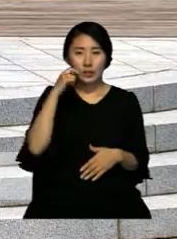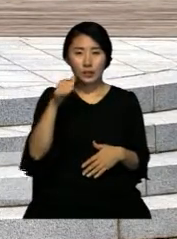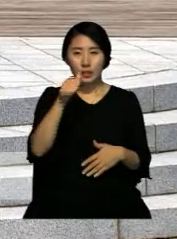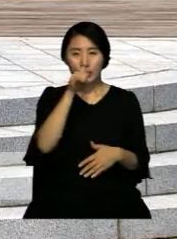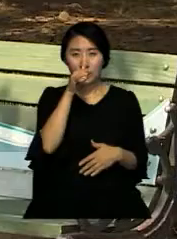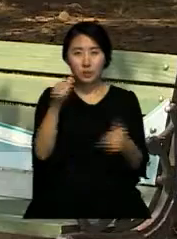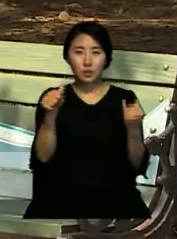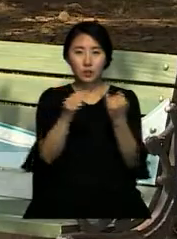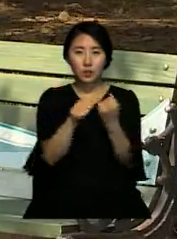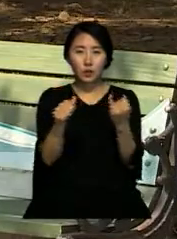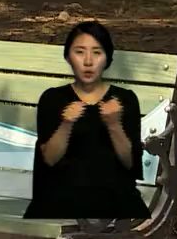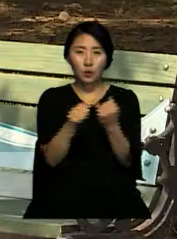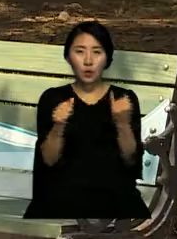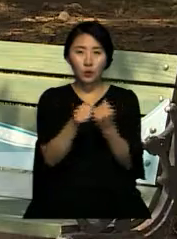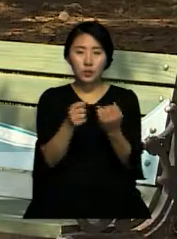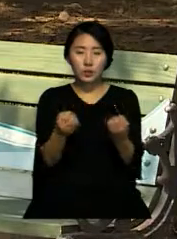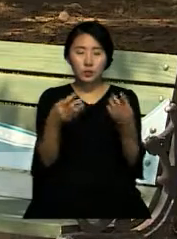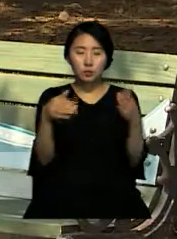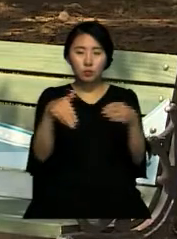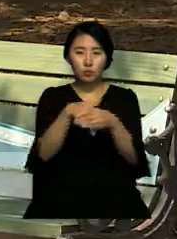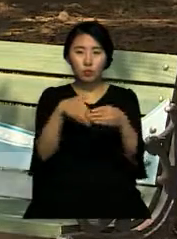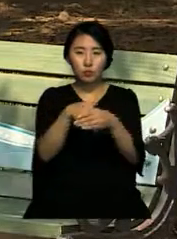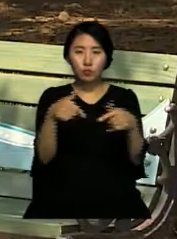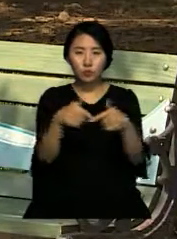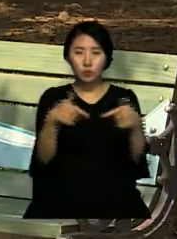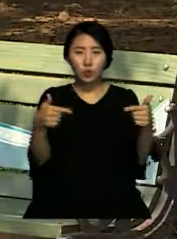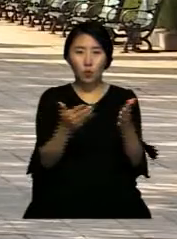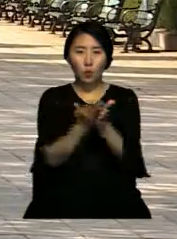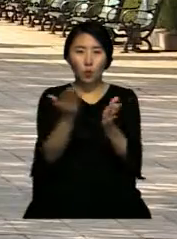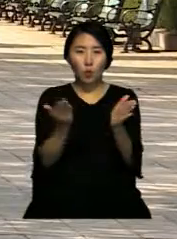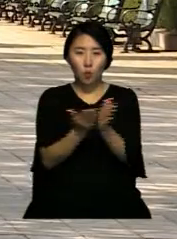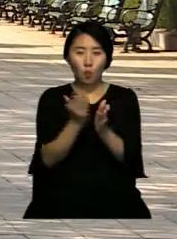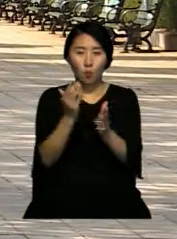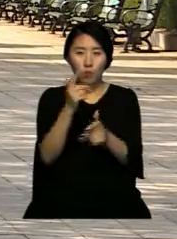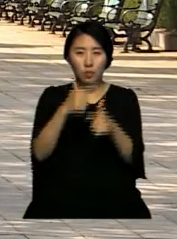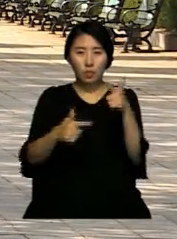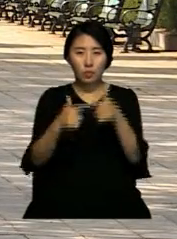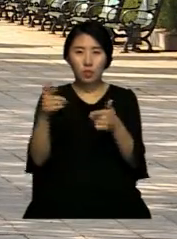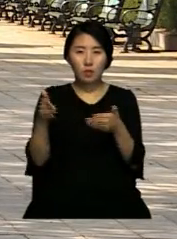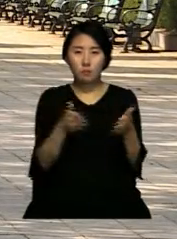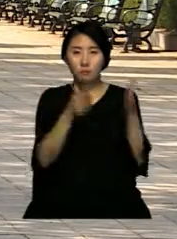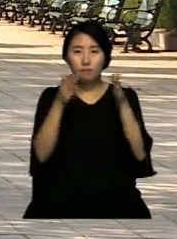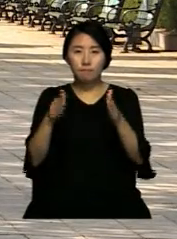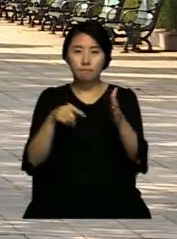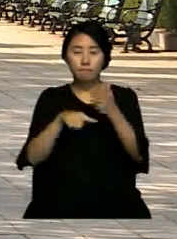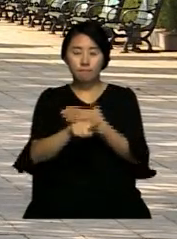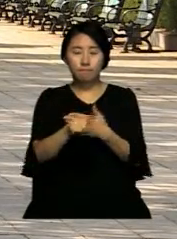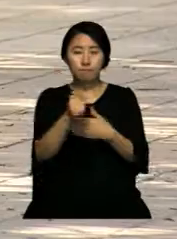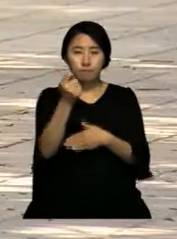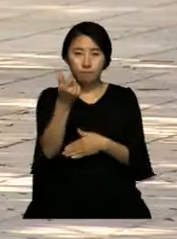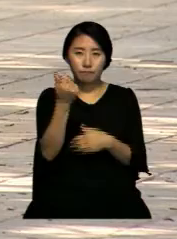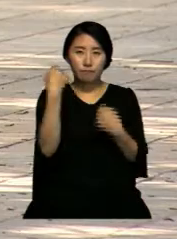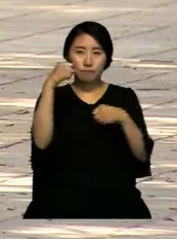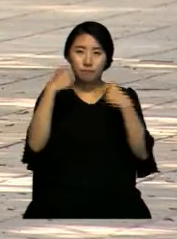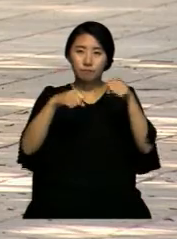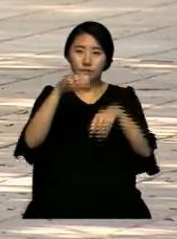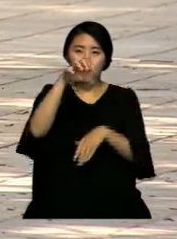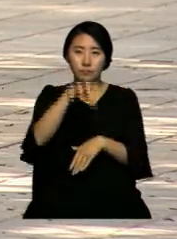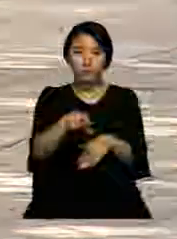문화를 확산하자는 취지로 올가을 호수공원 메타세콰이어 길과 야외 소공연장에서 결혼식을